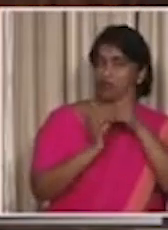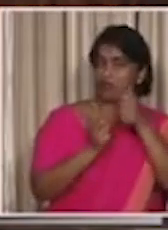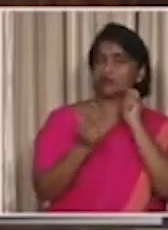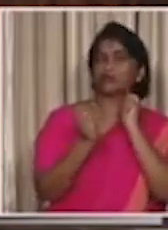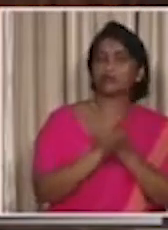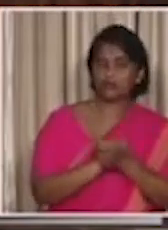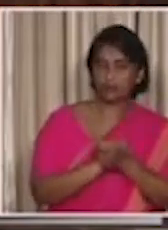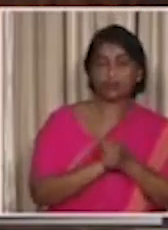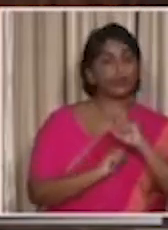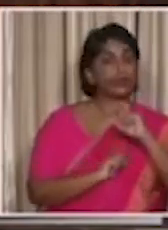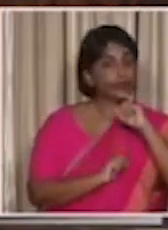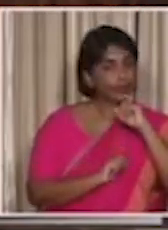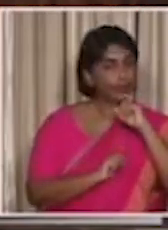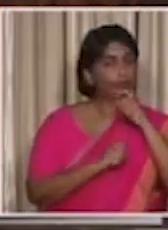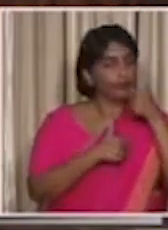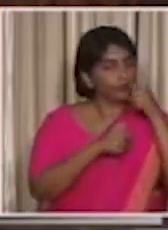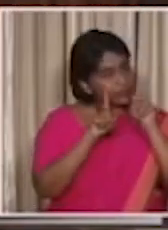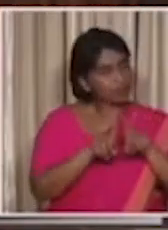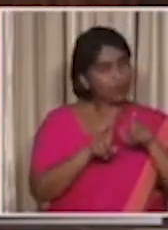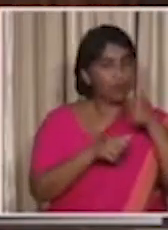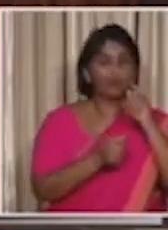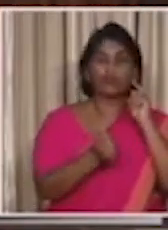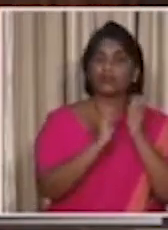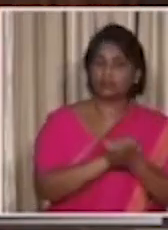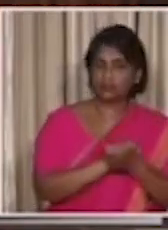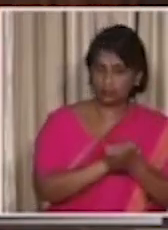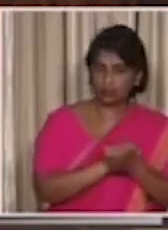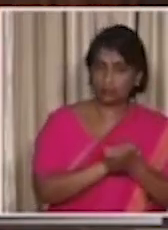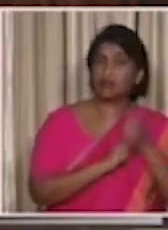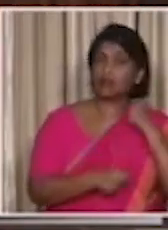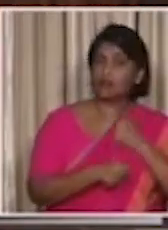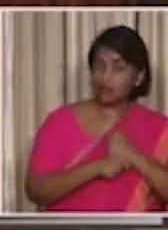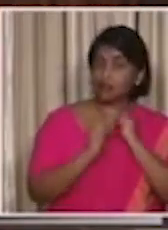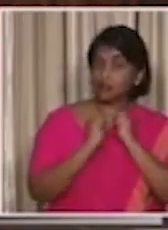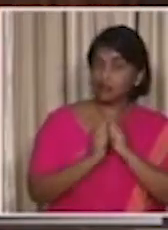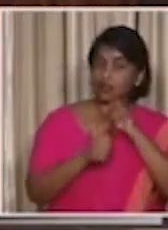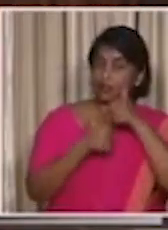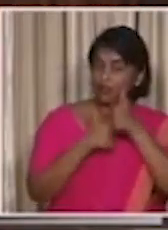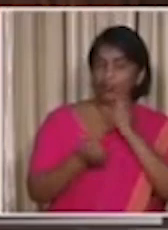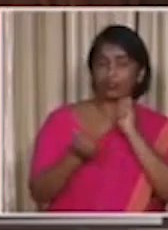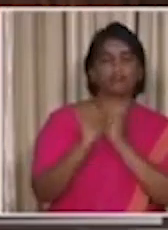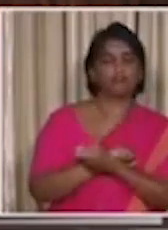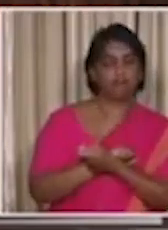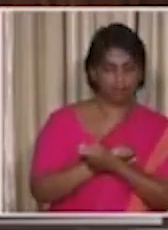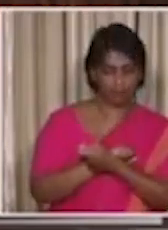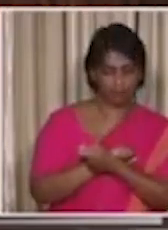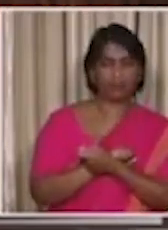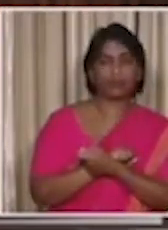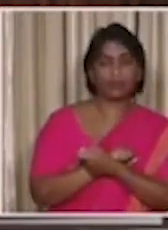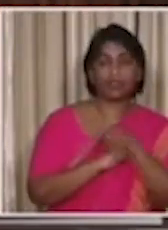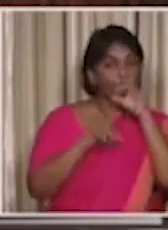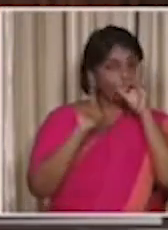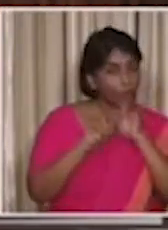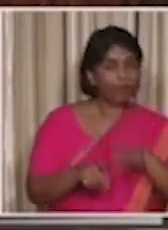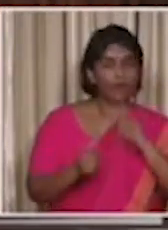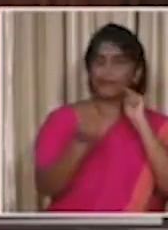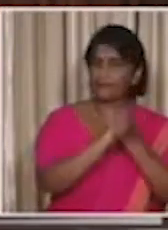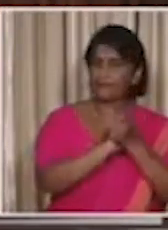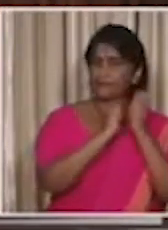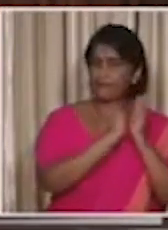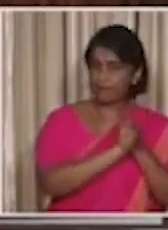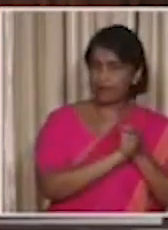යුතුයි. අධිකරණය වඩාත් යහපත් ලෙස වෙනස් විය යුතුයි. රාජ්‍ය සේවය වඩාත් යහපත් ලෙස වෙනස් විය යුතුයි. මෙන්න මේ වෙනස